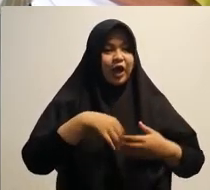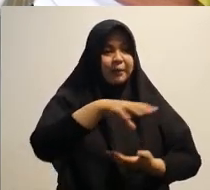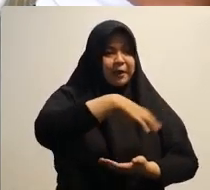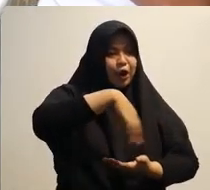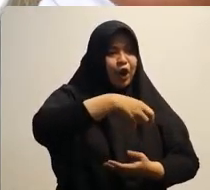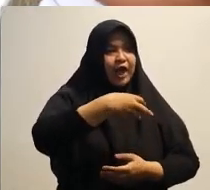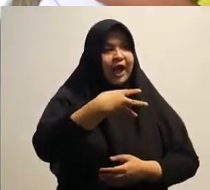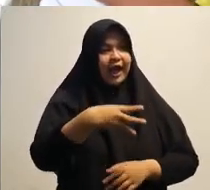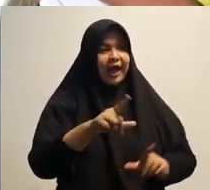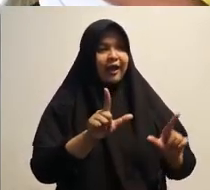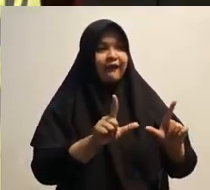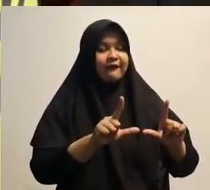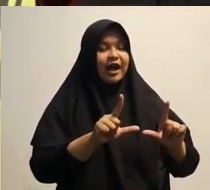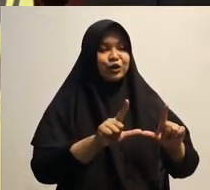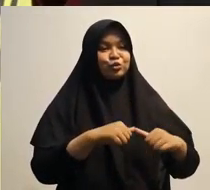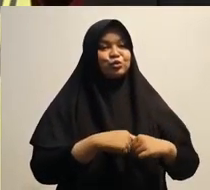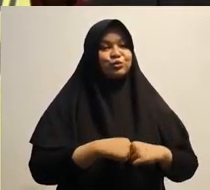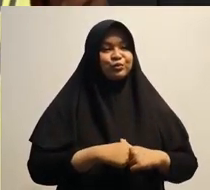untuk yang mengelola warung.